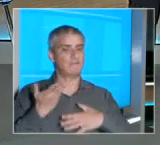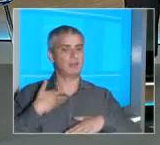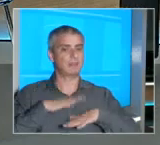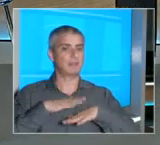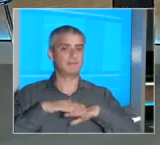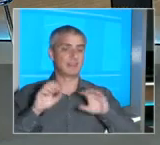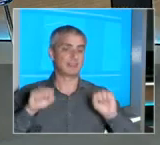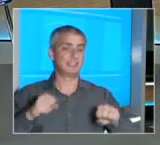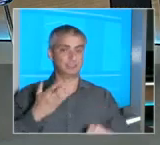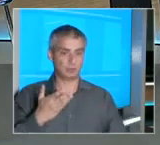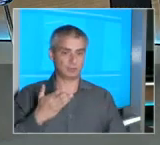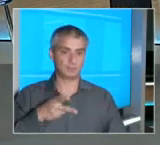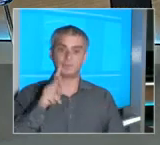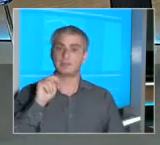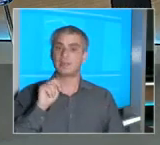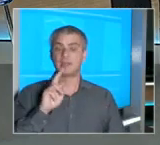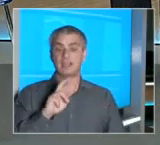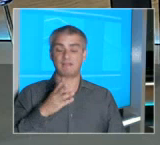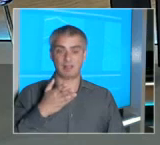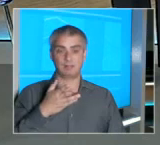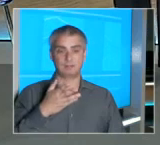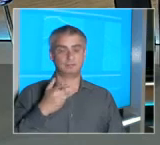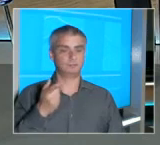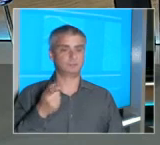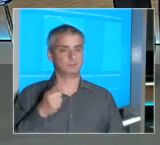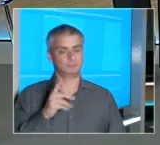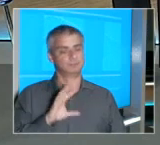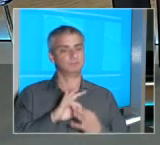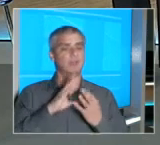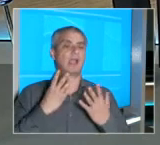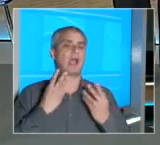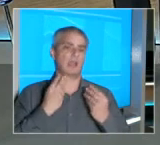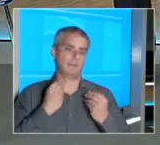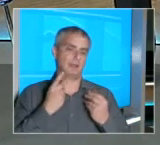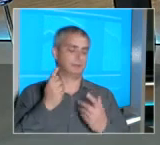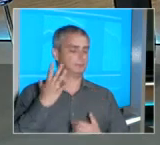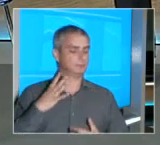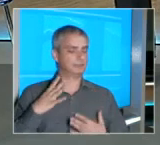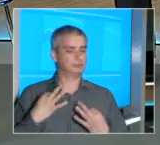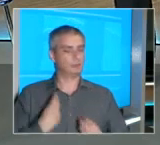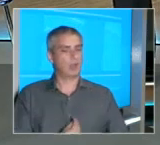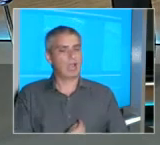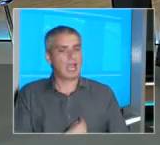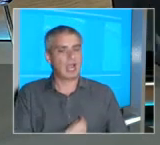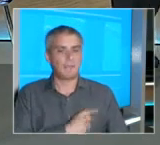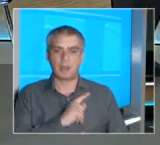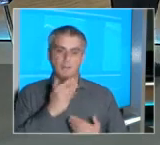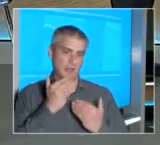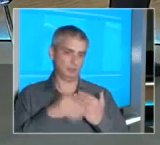הנשיאות. נחמה ריבלין, כך לפי ידיעות אחרונות, נגעה בליבם של רבים בזכות הצילותה, החמלה